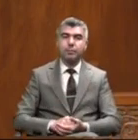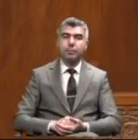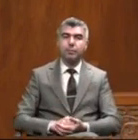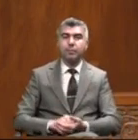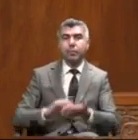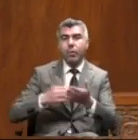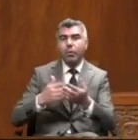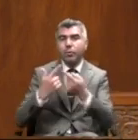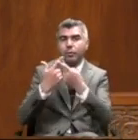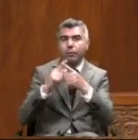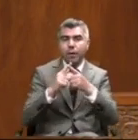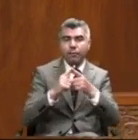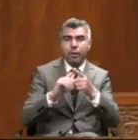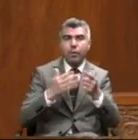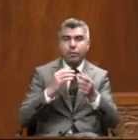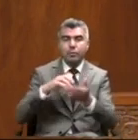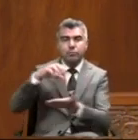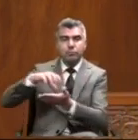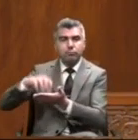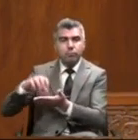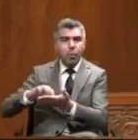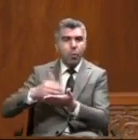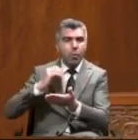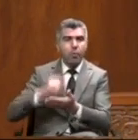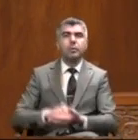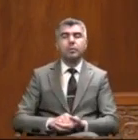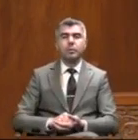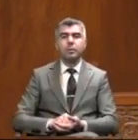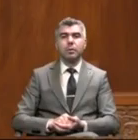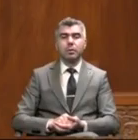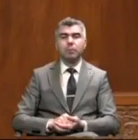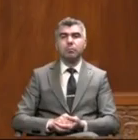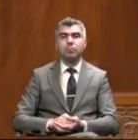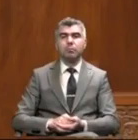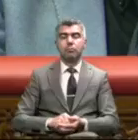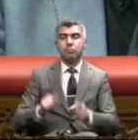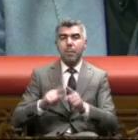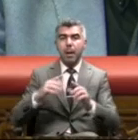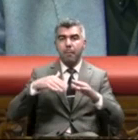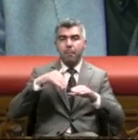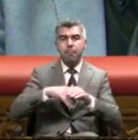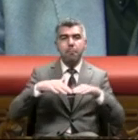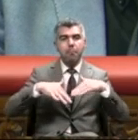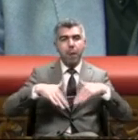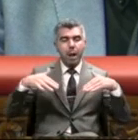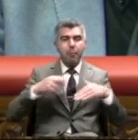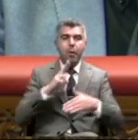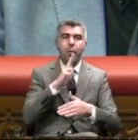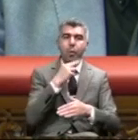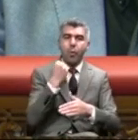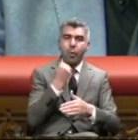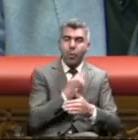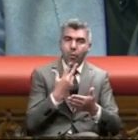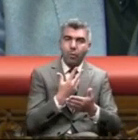بمختلف تموقعاتها سواء كانت برلمانا او حكومه